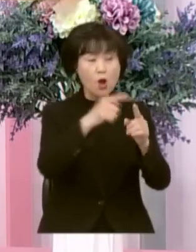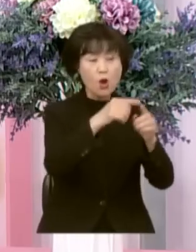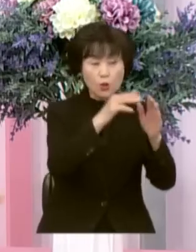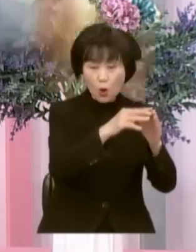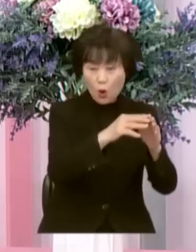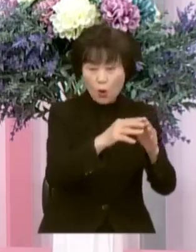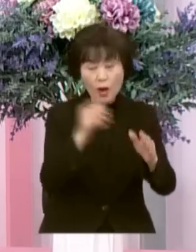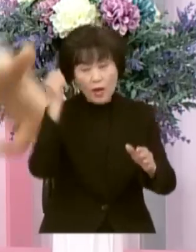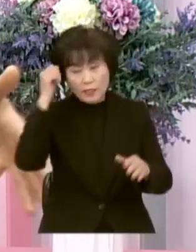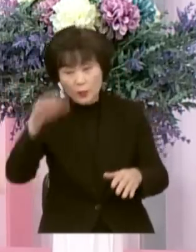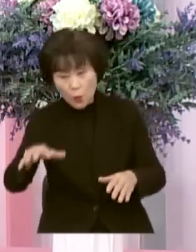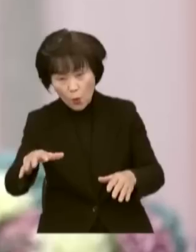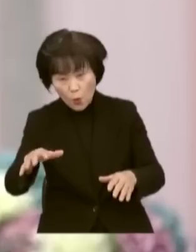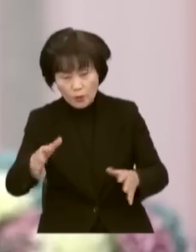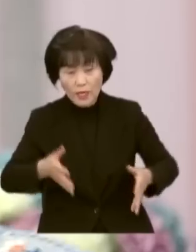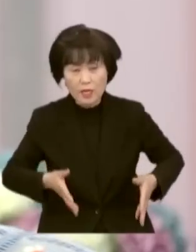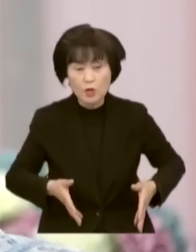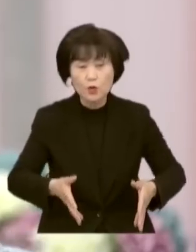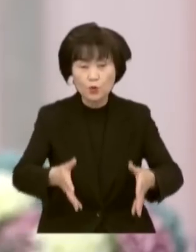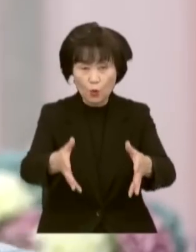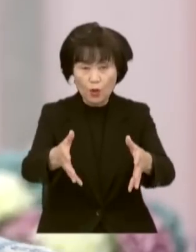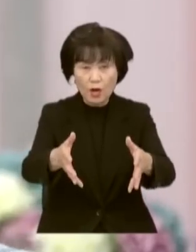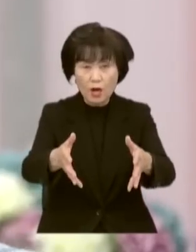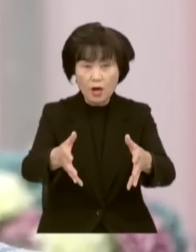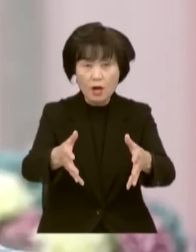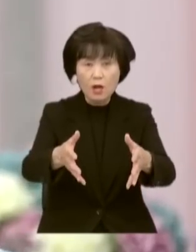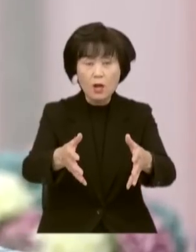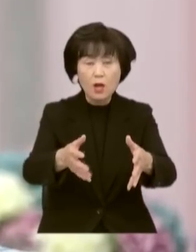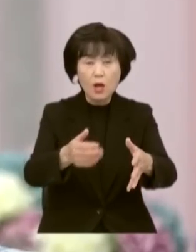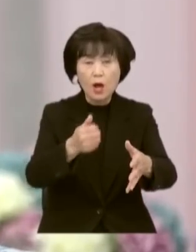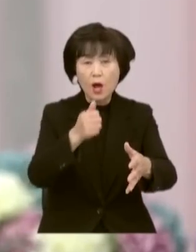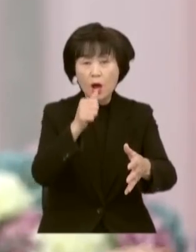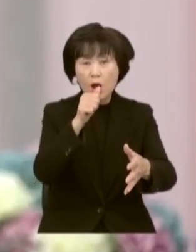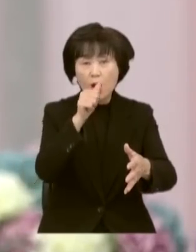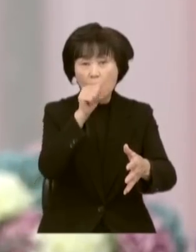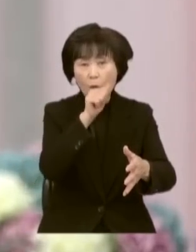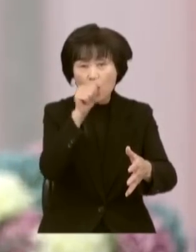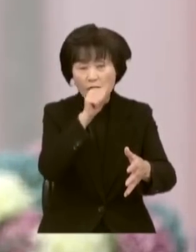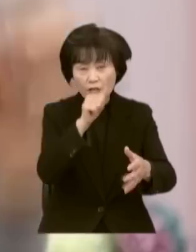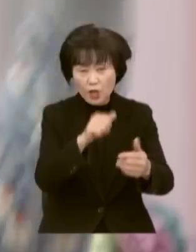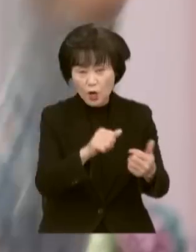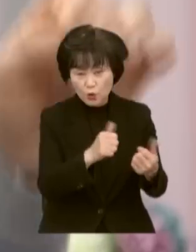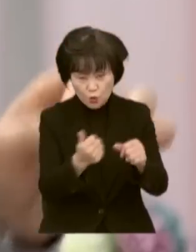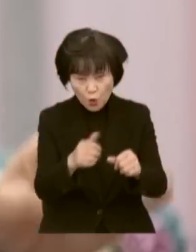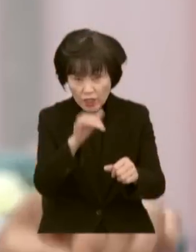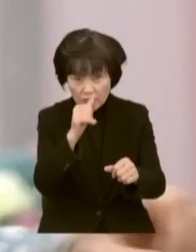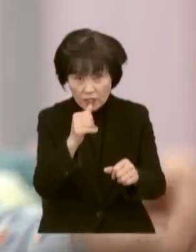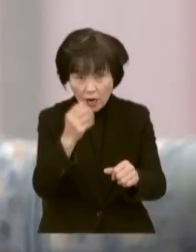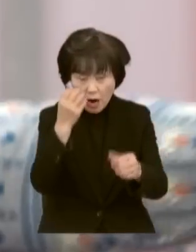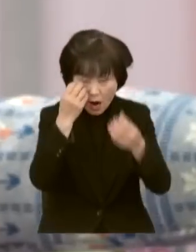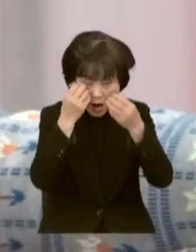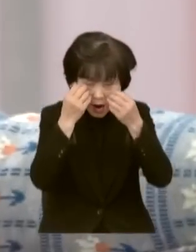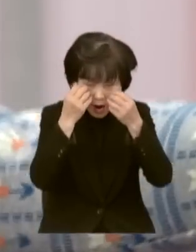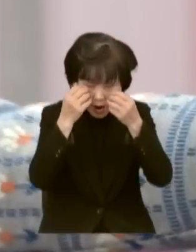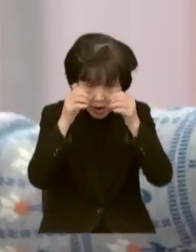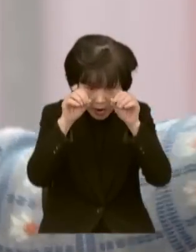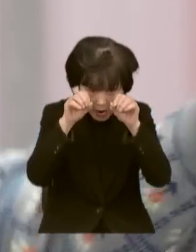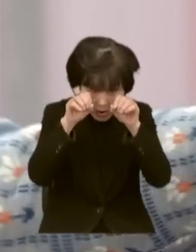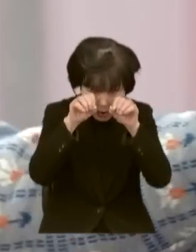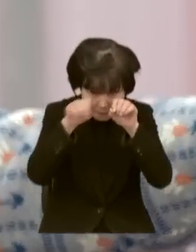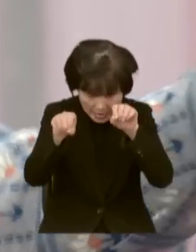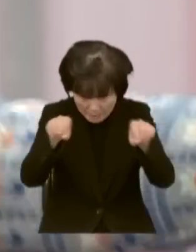숙소인데 여기 도로가 있었거든요. 여기에 고양이가 죽어 있는데 오른쪽 눈, 왼쪽 눈이 이렇게 사이드에